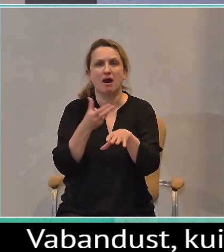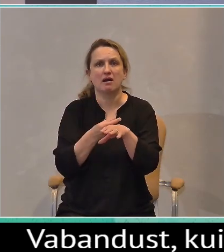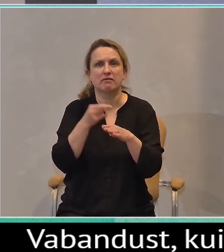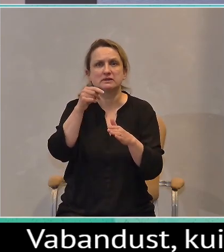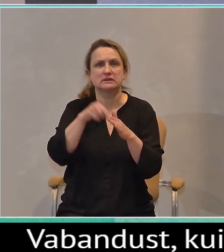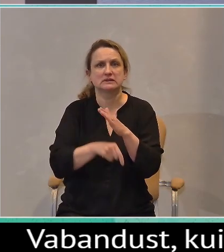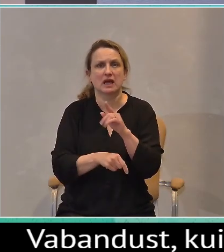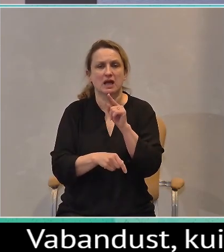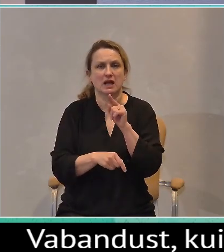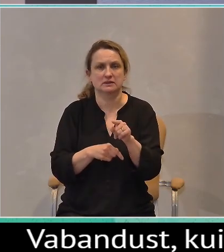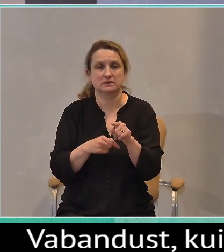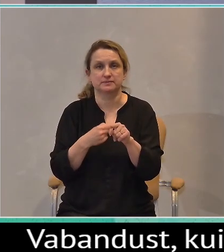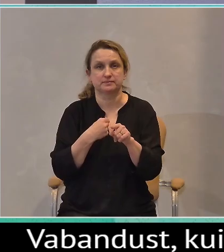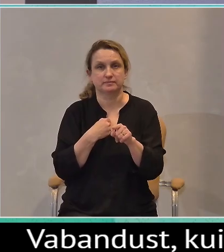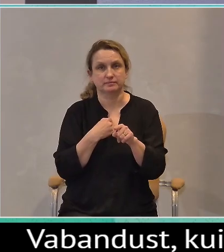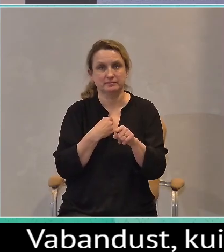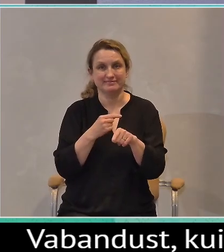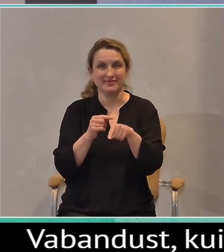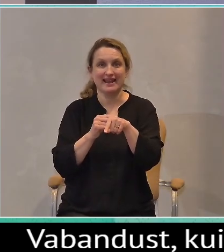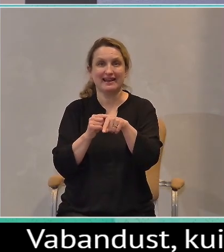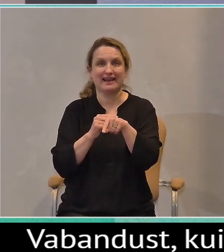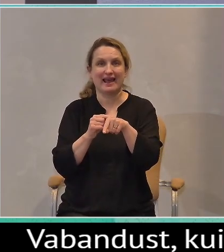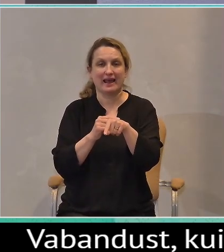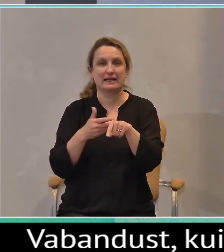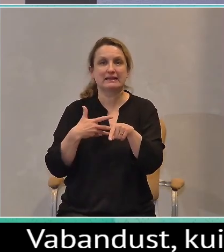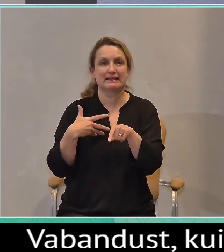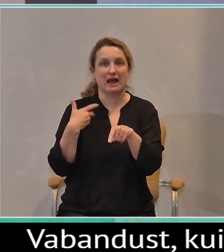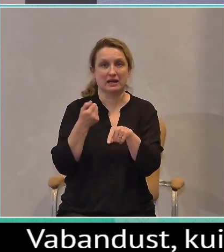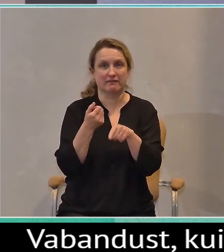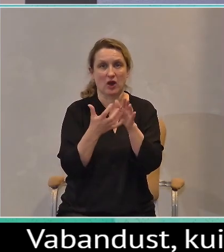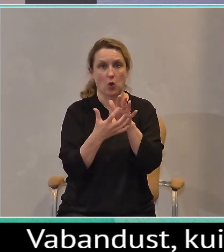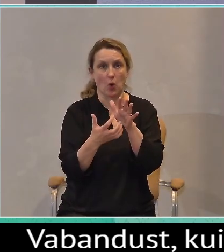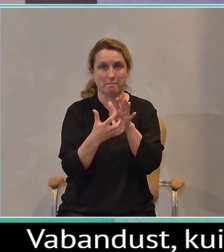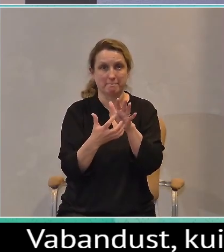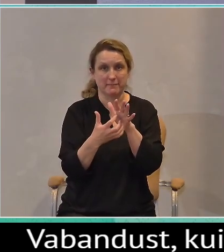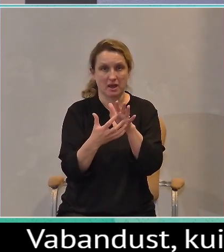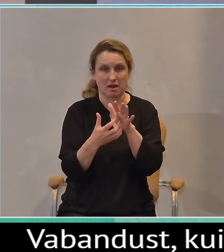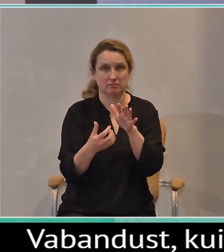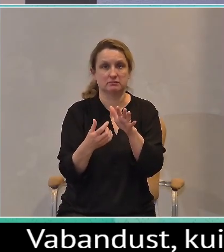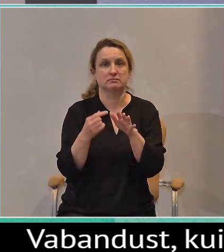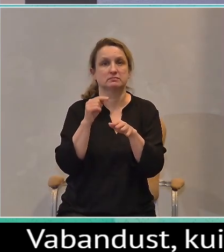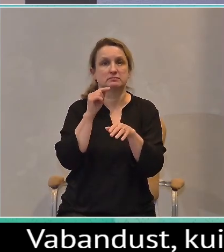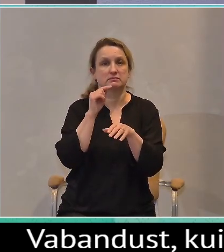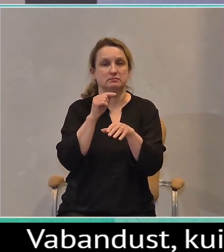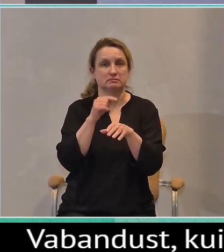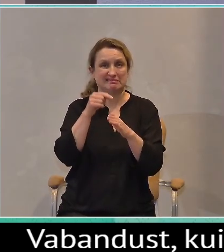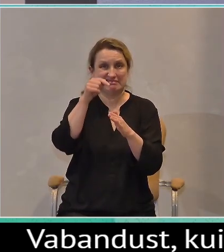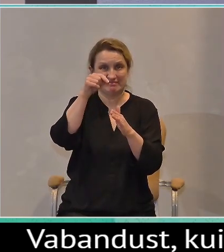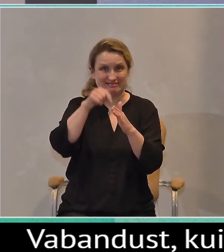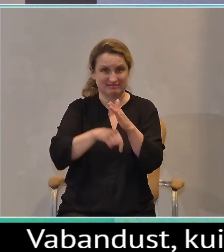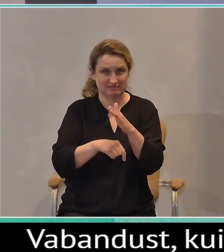sama põhjusliku geeni terveid koopiaid, mis toimetatakse herpes simplex viiruse